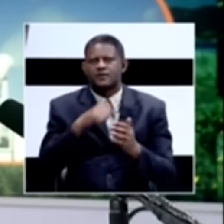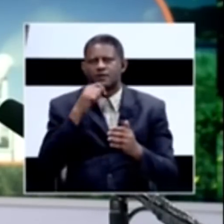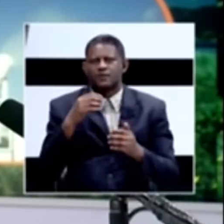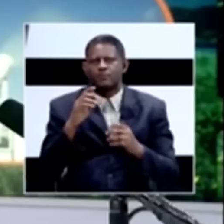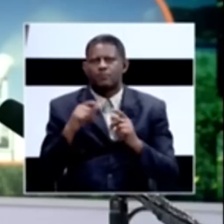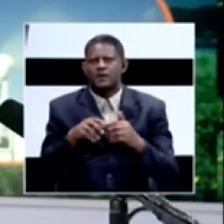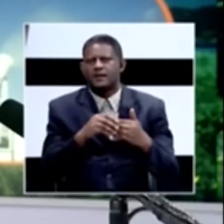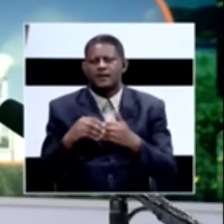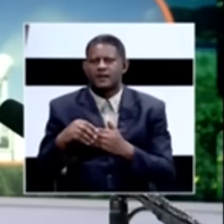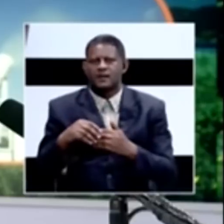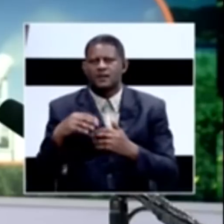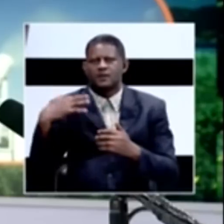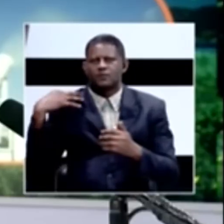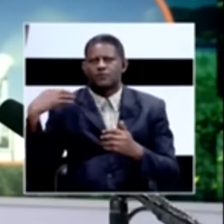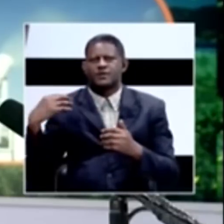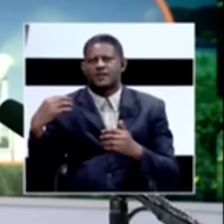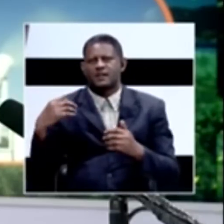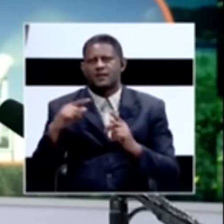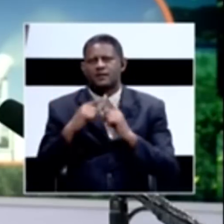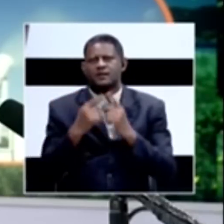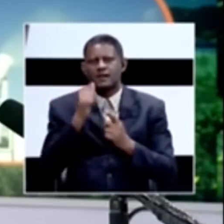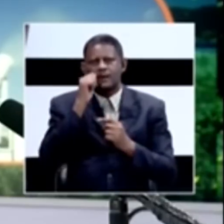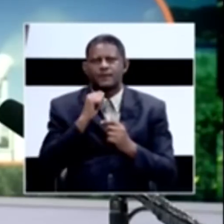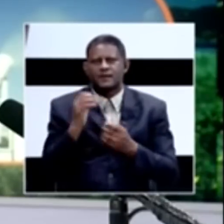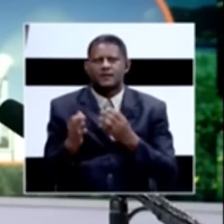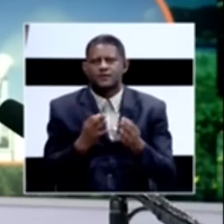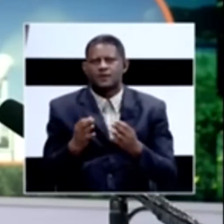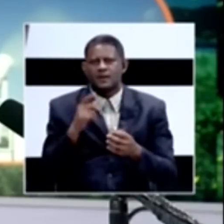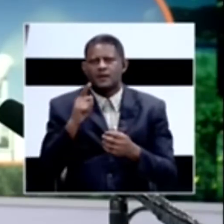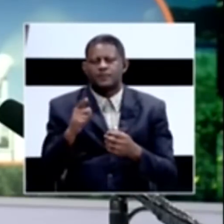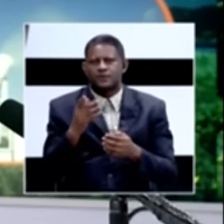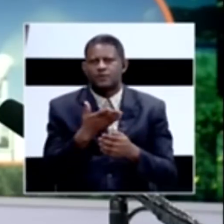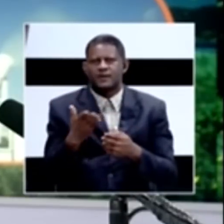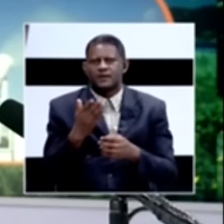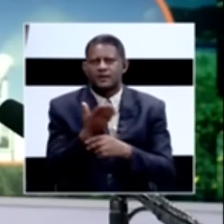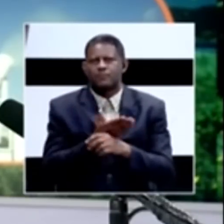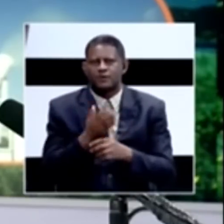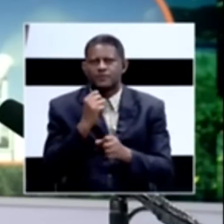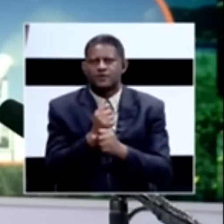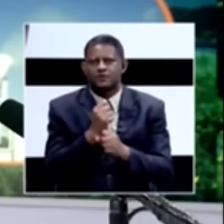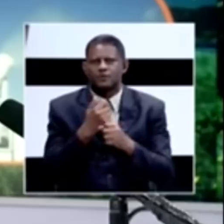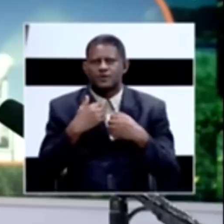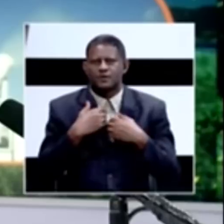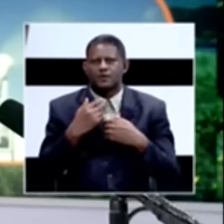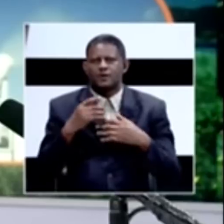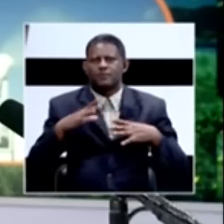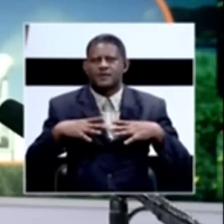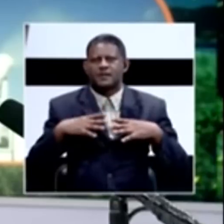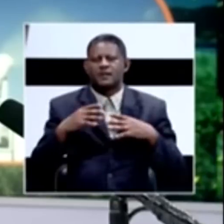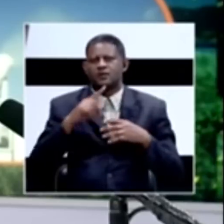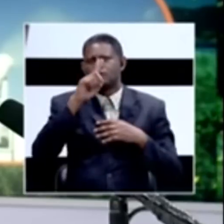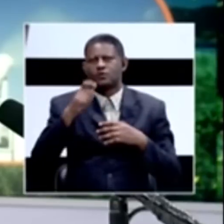መራሒ ውልቀ መላኽ ጉጅለ ብልፅግና ኣብይ ኣሕመድ ገሊፆም። ኣብ ጉዳይ እቲ ለሚኖም ዘስርሕዎ ዘለዎ መዘናግዕ ቦታታት